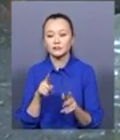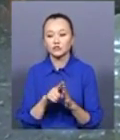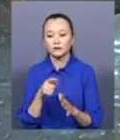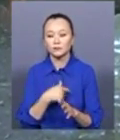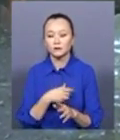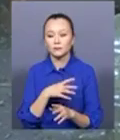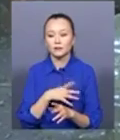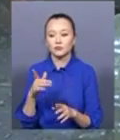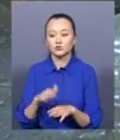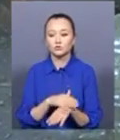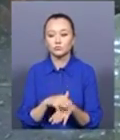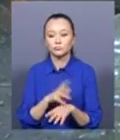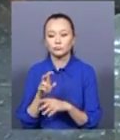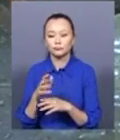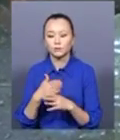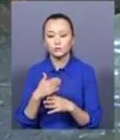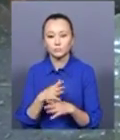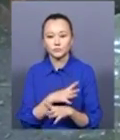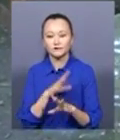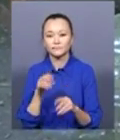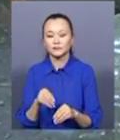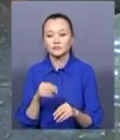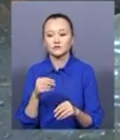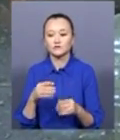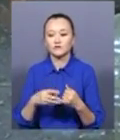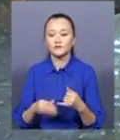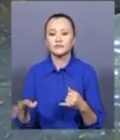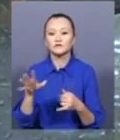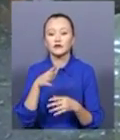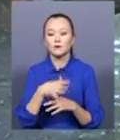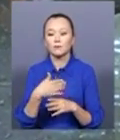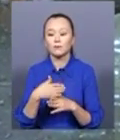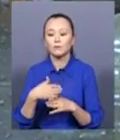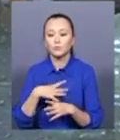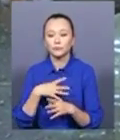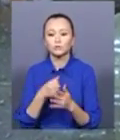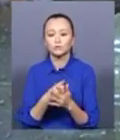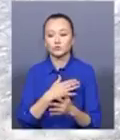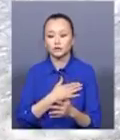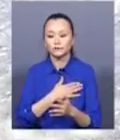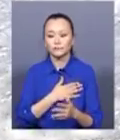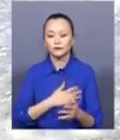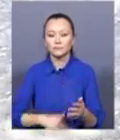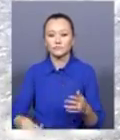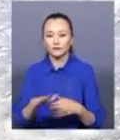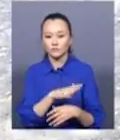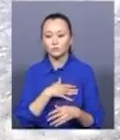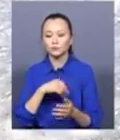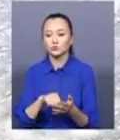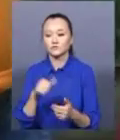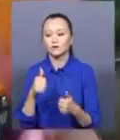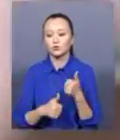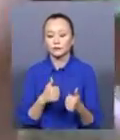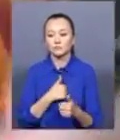дворах. И потом дошло дело до нашего двора. Мы участвовали в конкурсе и выиграли. Создать двор